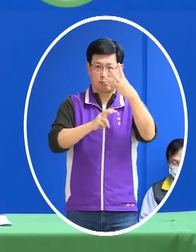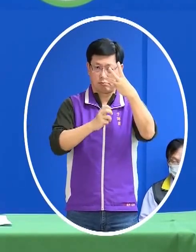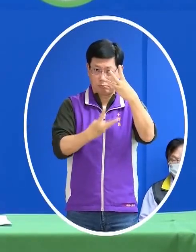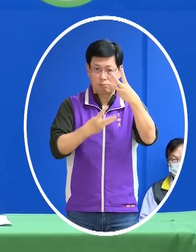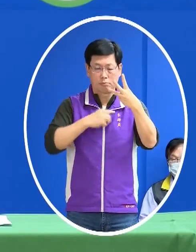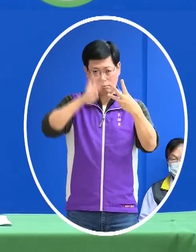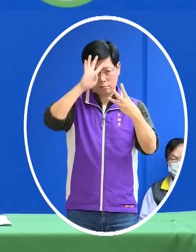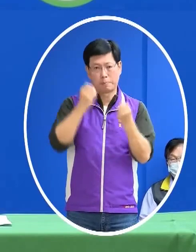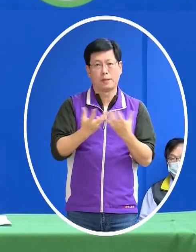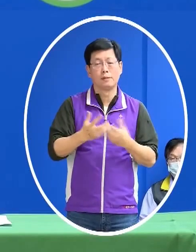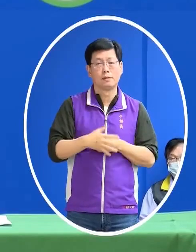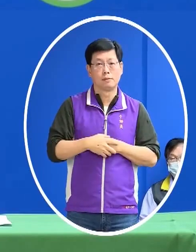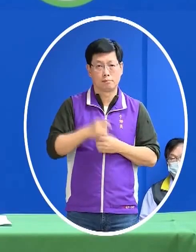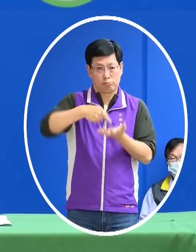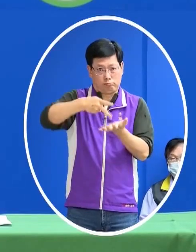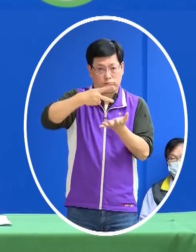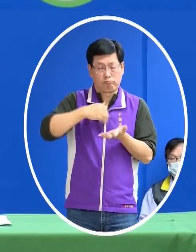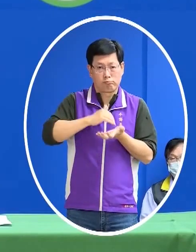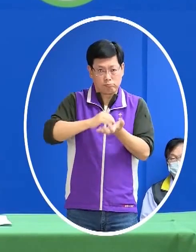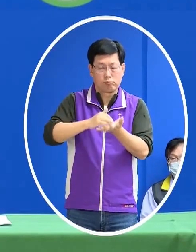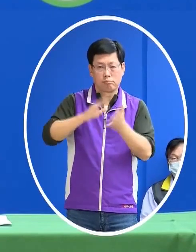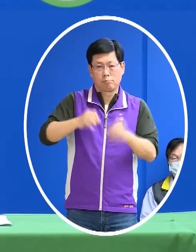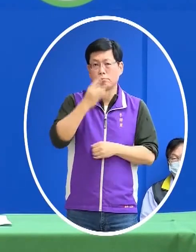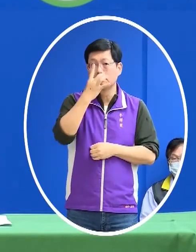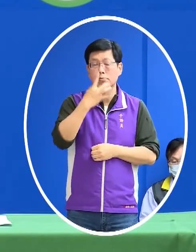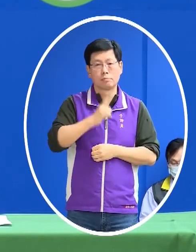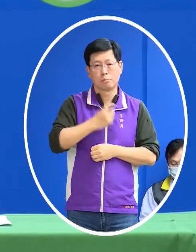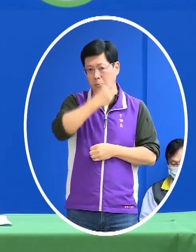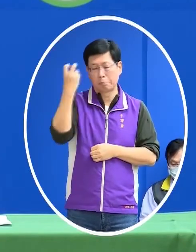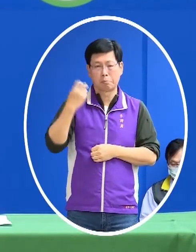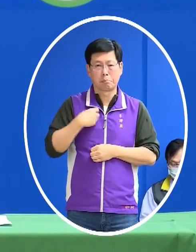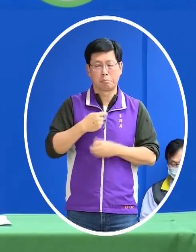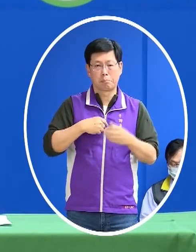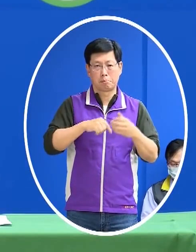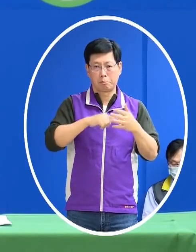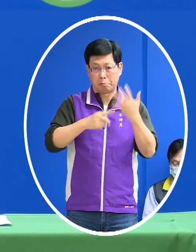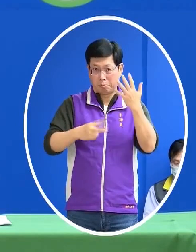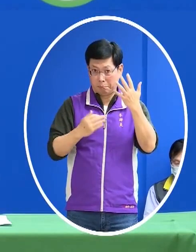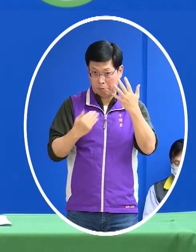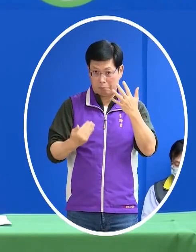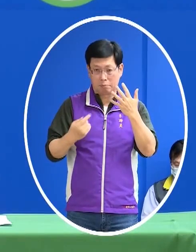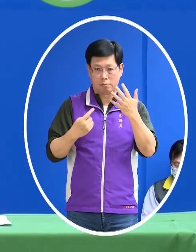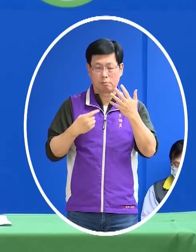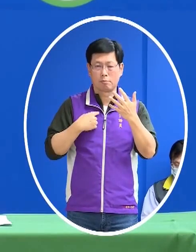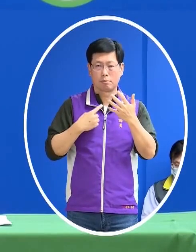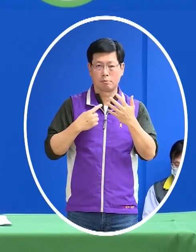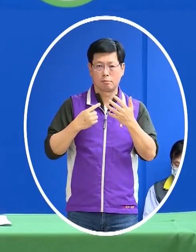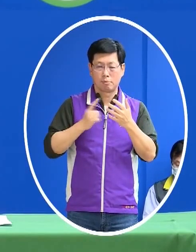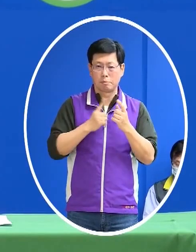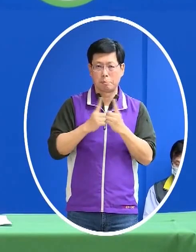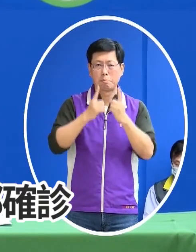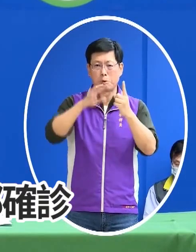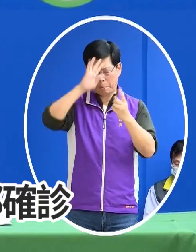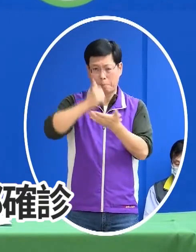3月23日发病，曾2度就诊未缓解。因为知道291确诊，所以31日再度就